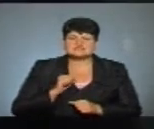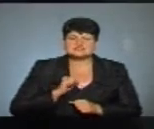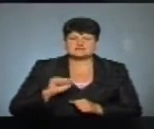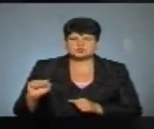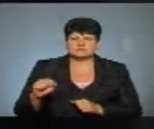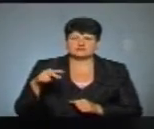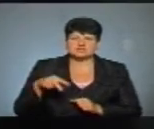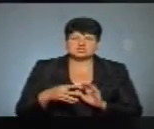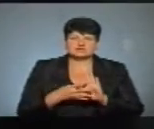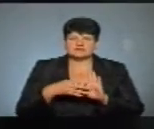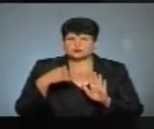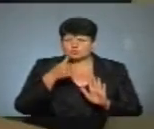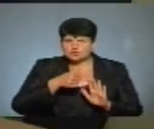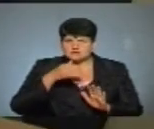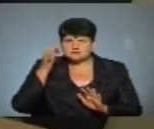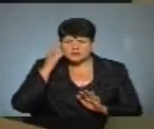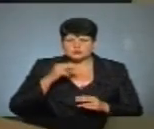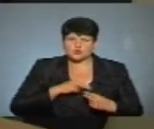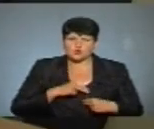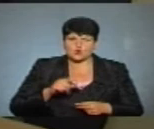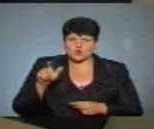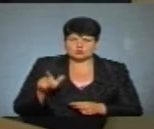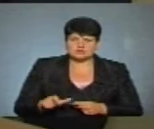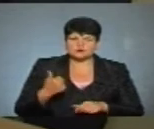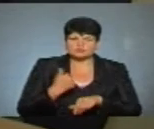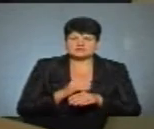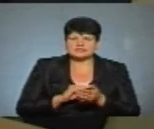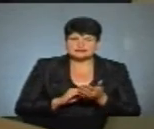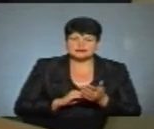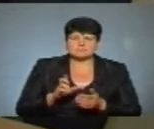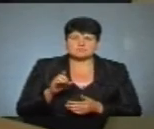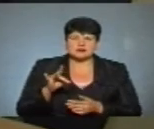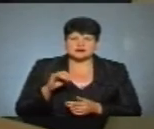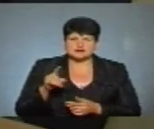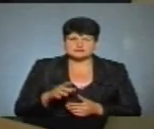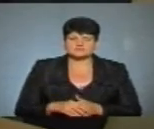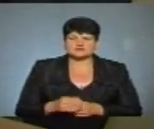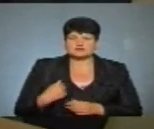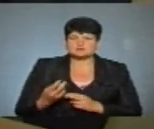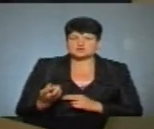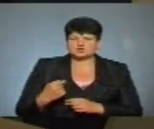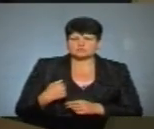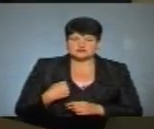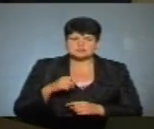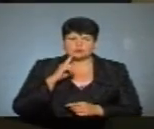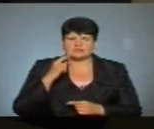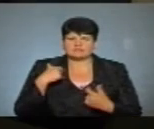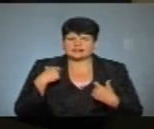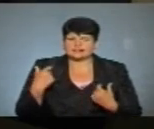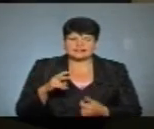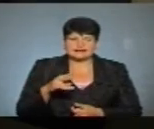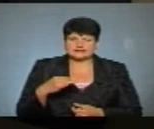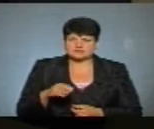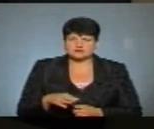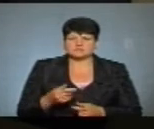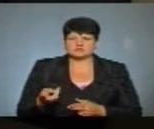у 2009 році, пригадує колега Дмитра, головна редакторка «Бризу» Аліна Деак. Він прийшов до нас молодим лейтенантом. Він прийшов зі